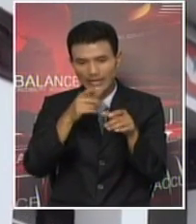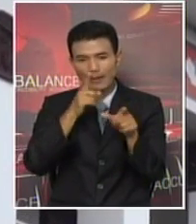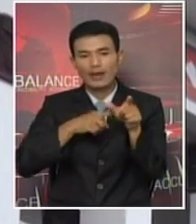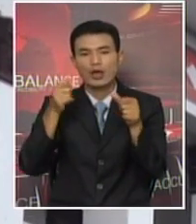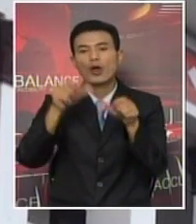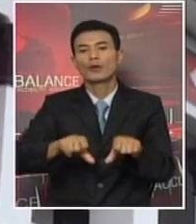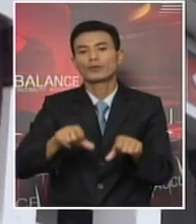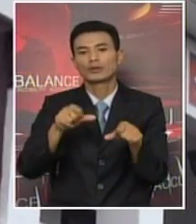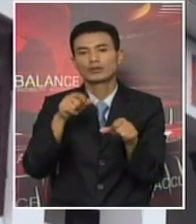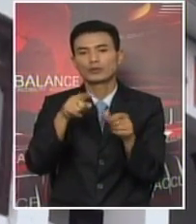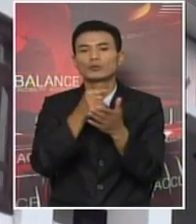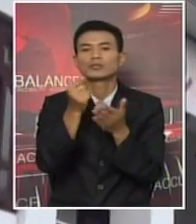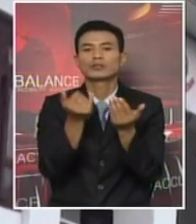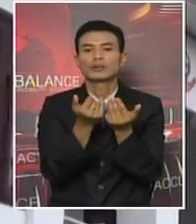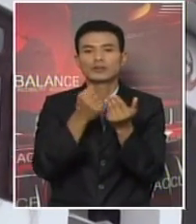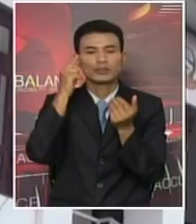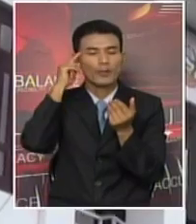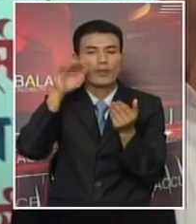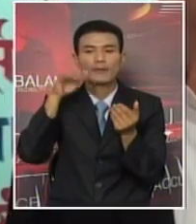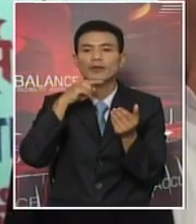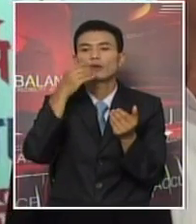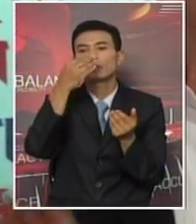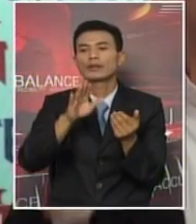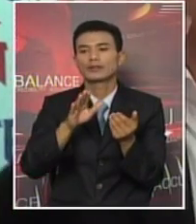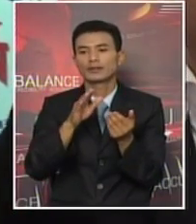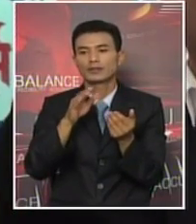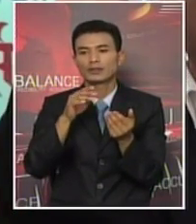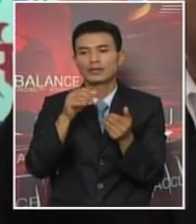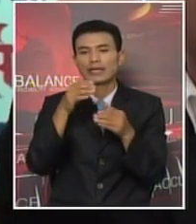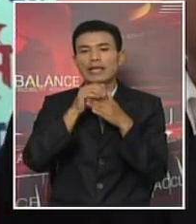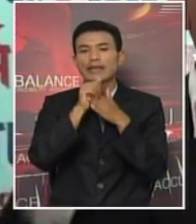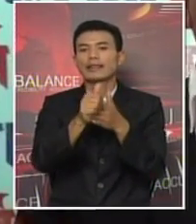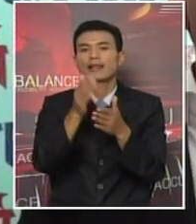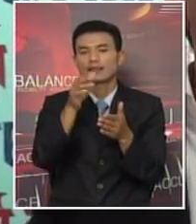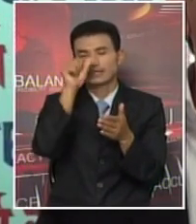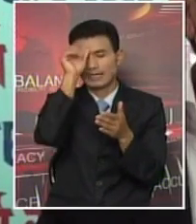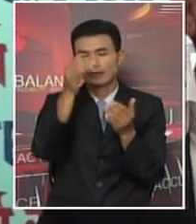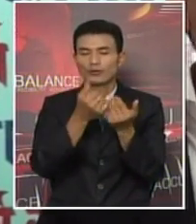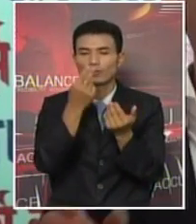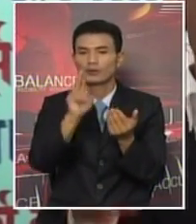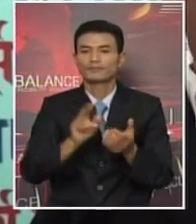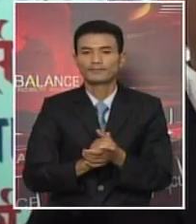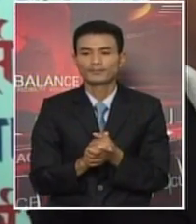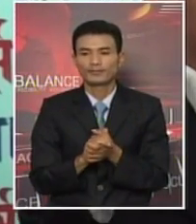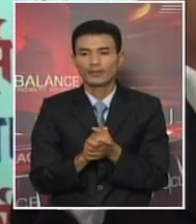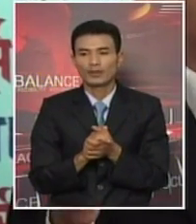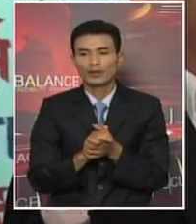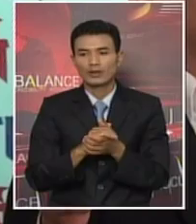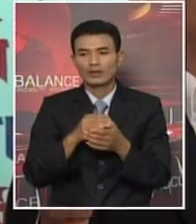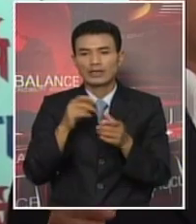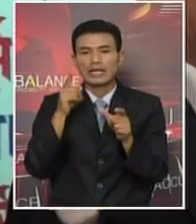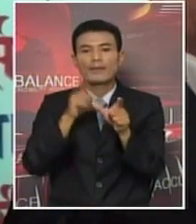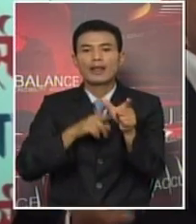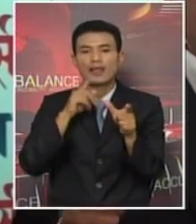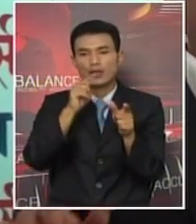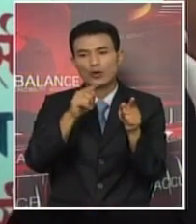पनि त्यो सम्भव नहुने एमाले नेता सोम प्रसाद पाण्डेले दावी गरेका छन्। बोर्डर साइडमा होइन, कहाँ नेकपा